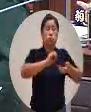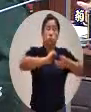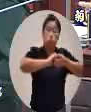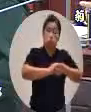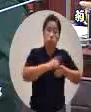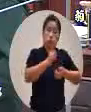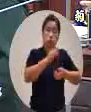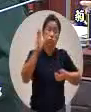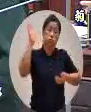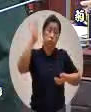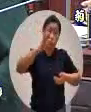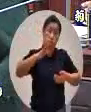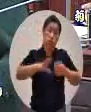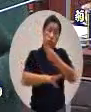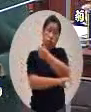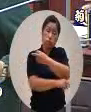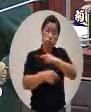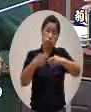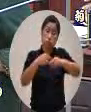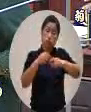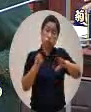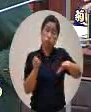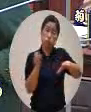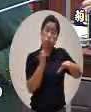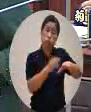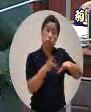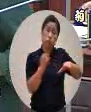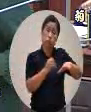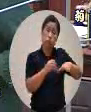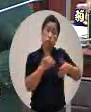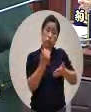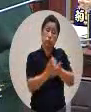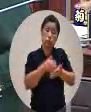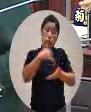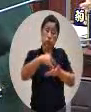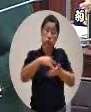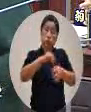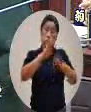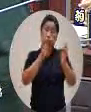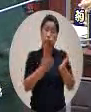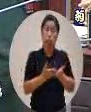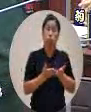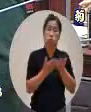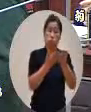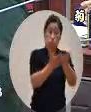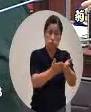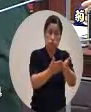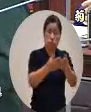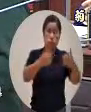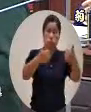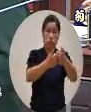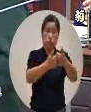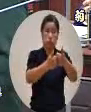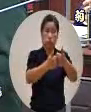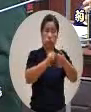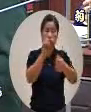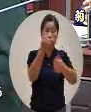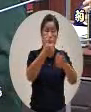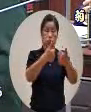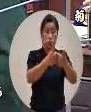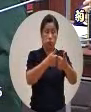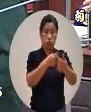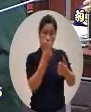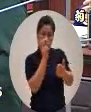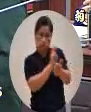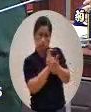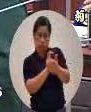調試基金納入我們整個議帥接受議會的監督那我們將